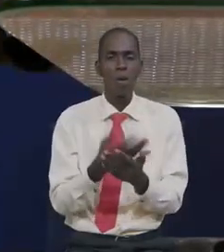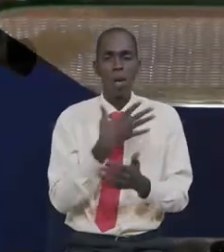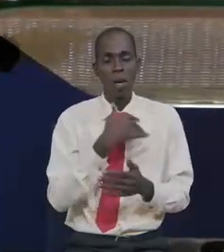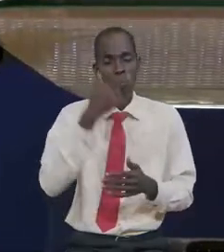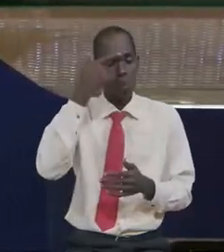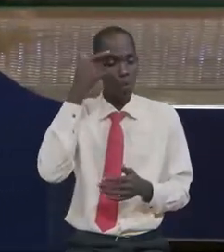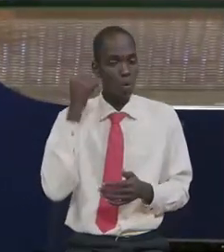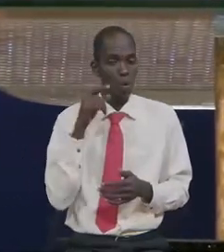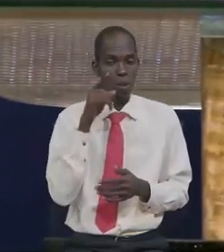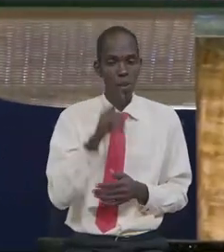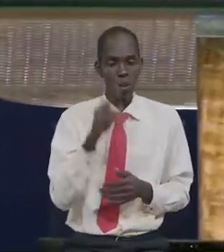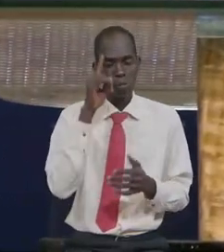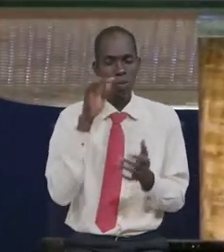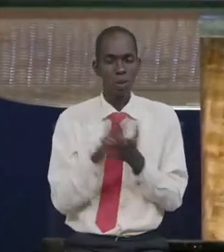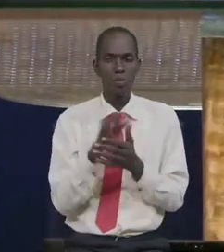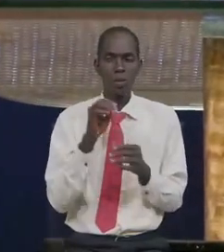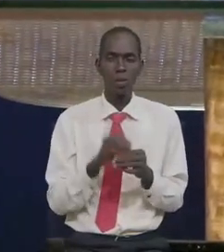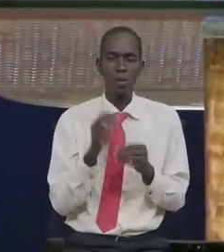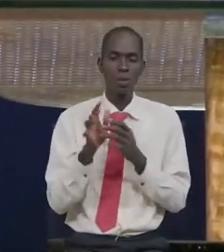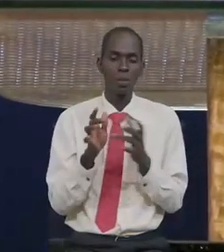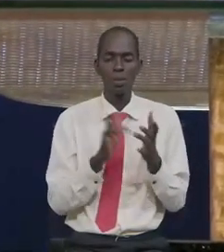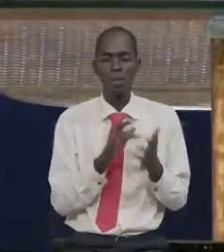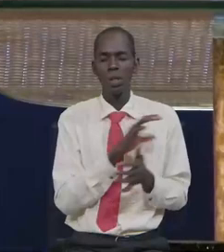lui, il a envoyé